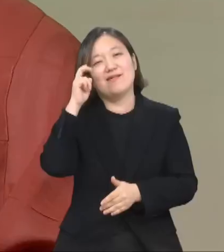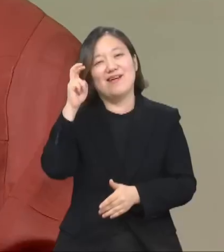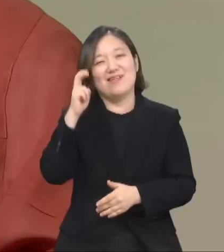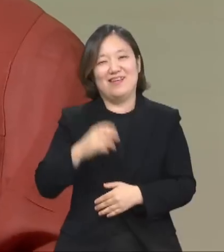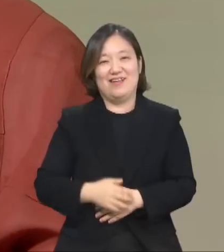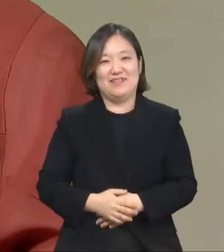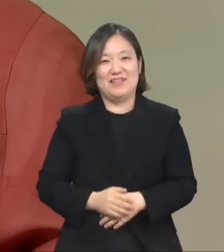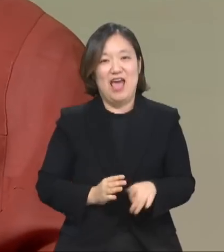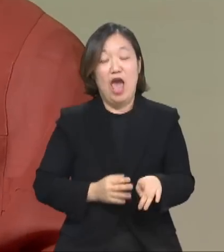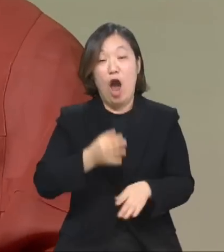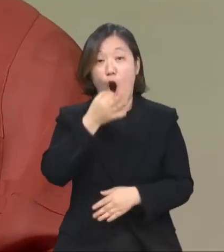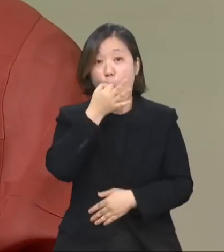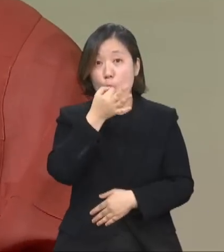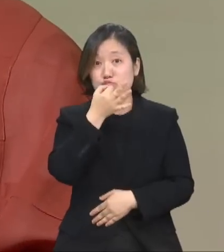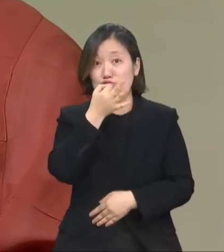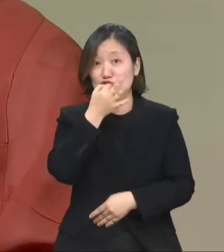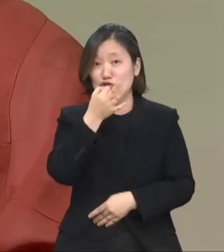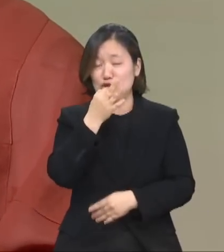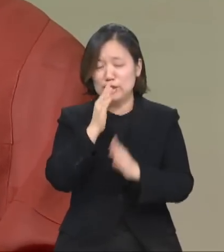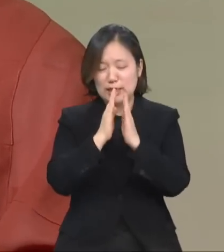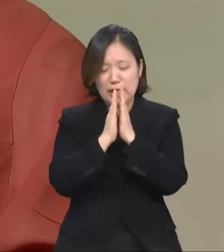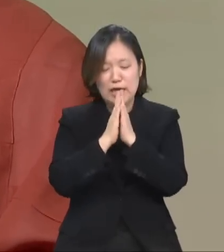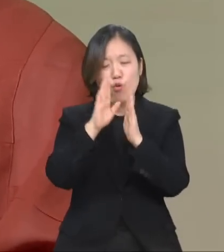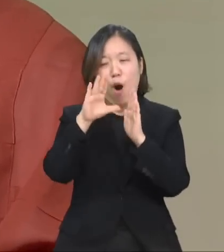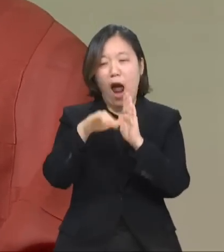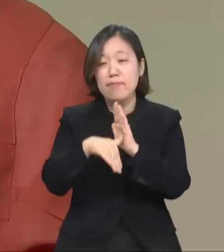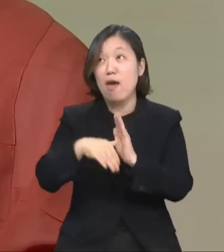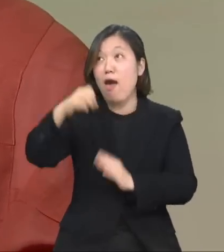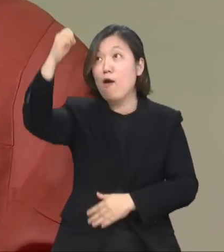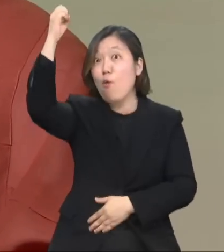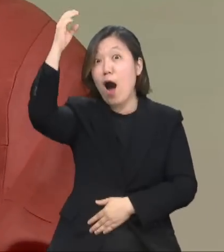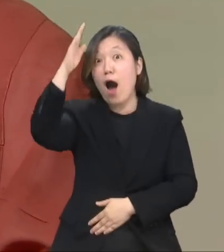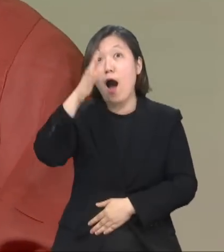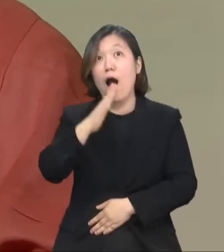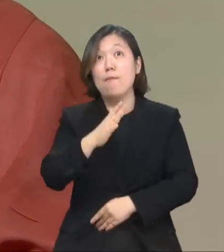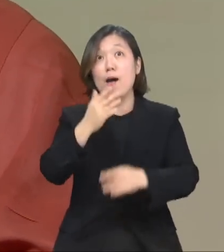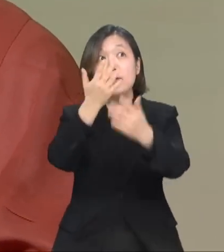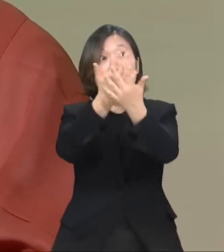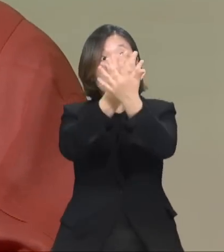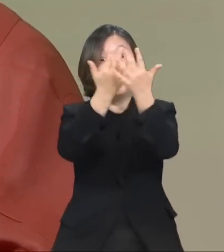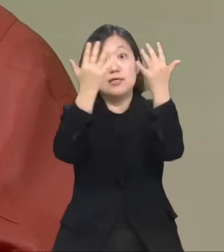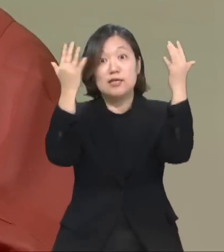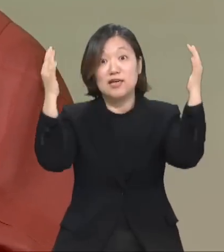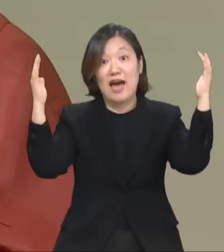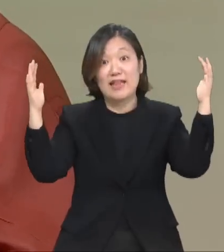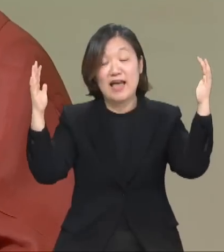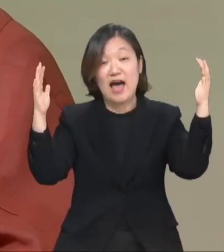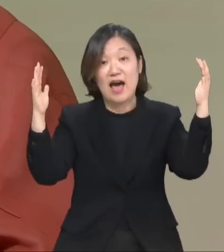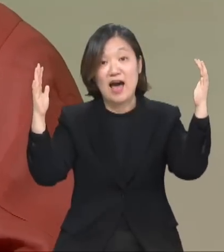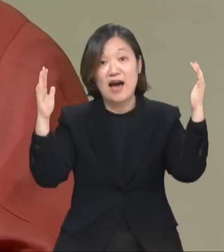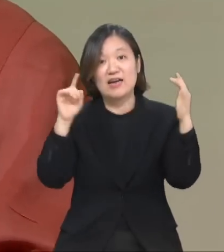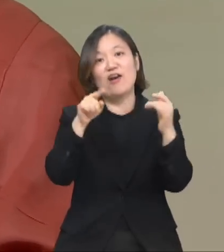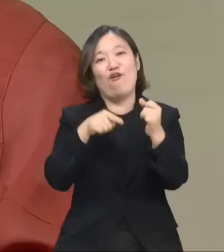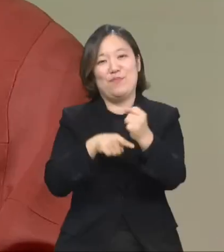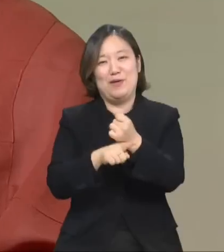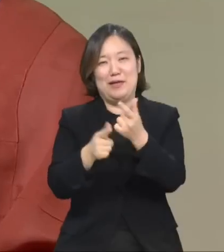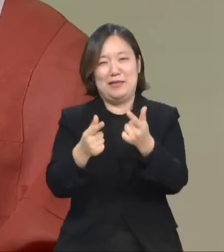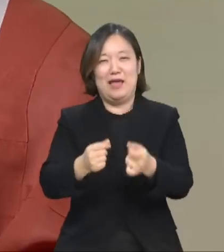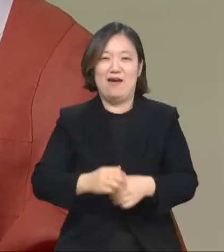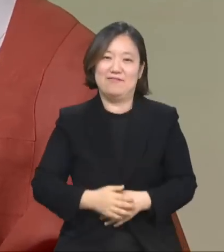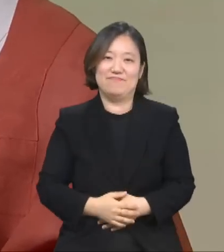염불하면서 눈앞에서 환한 광명 빛이 나타났다 그런 말씀을 하시는 거겠죠 우리가